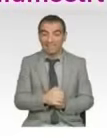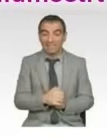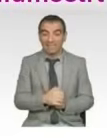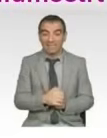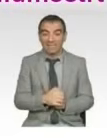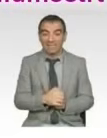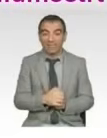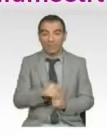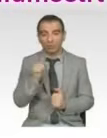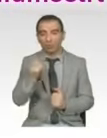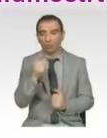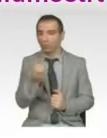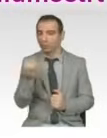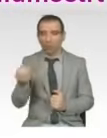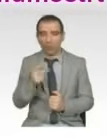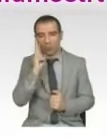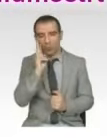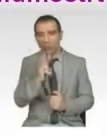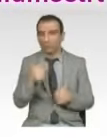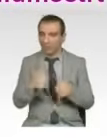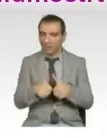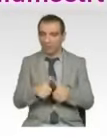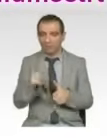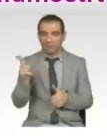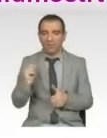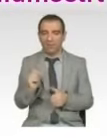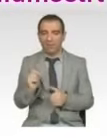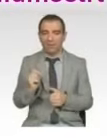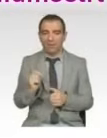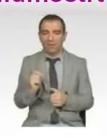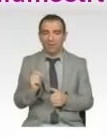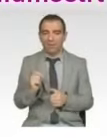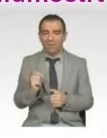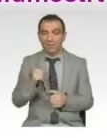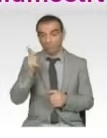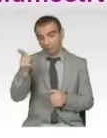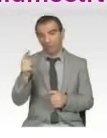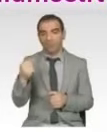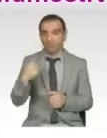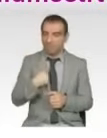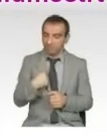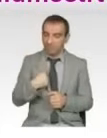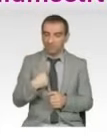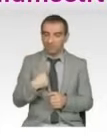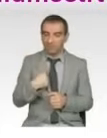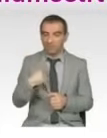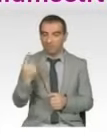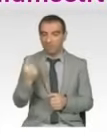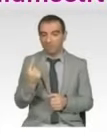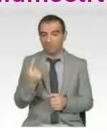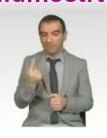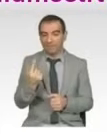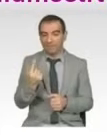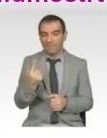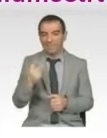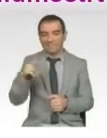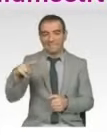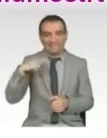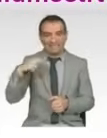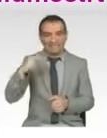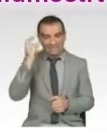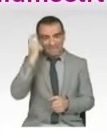ya şunu çok gördüm mesela eşimde de hem o hem ben bir iki